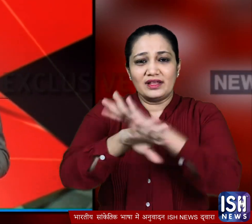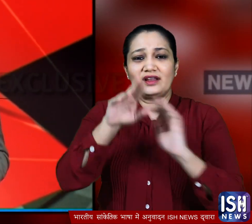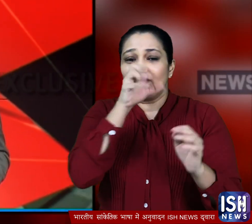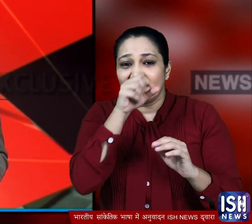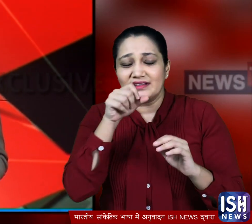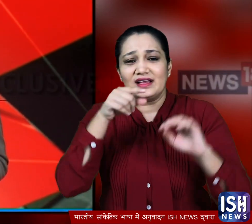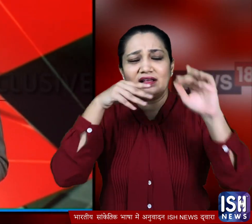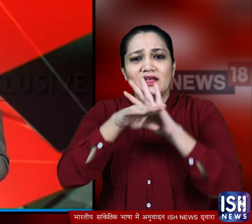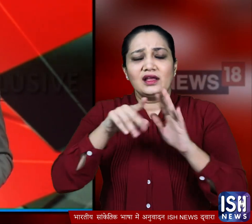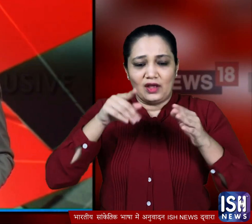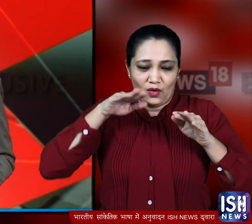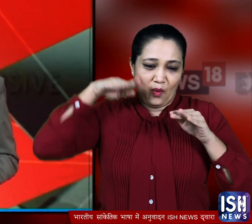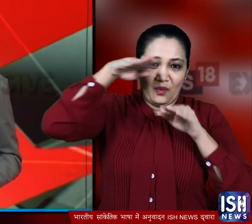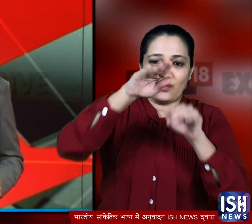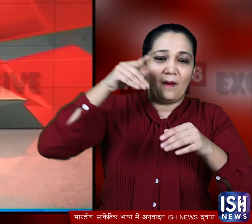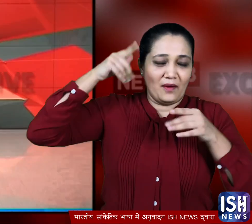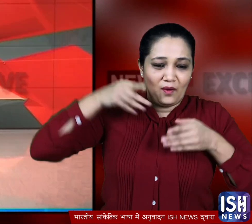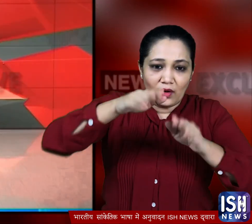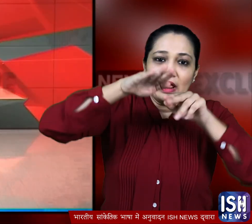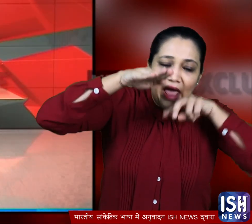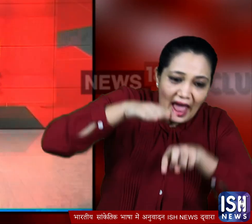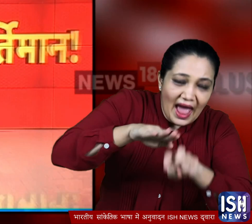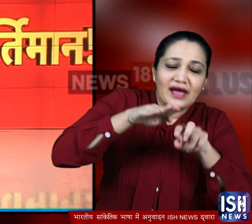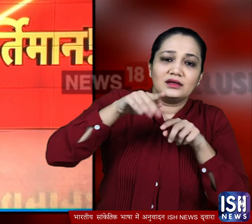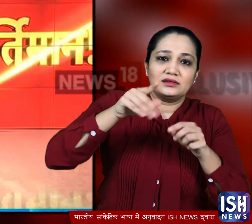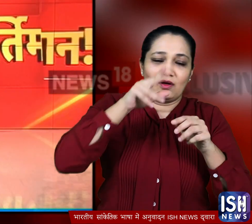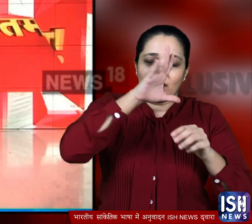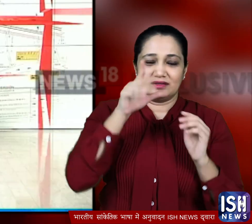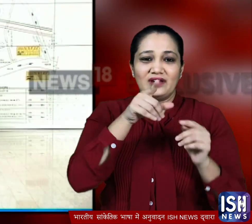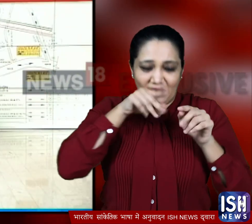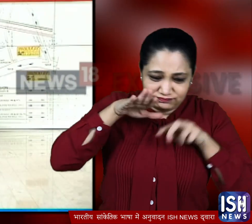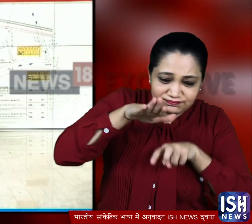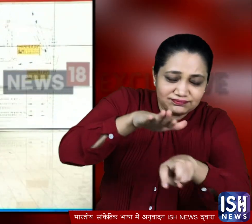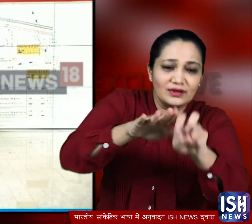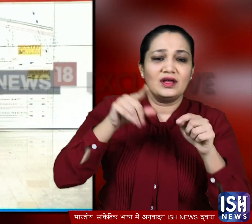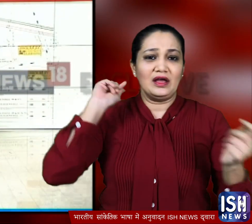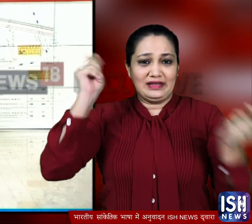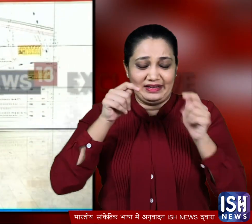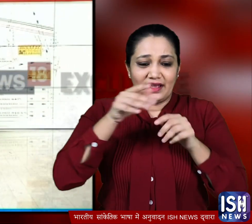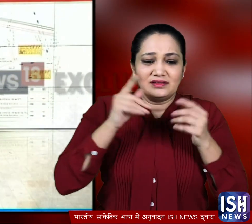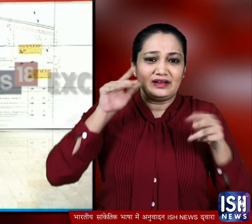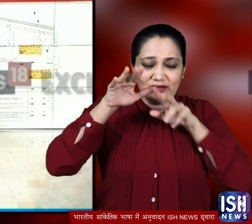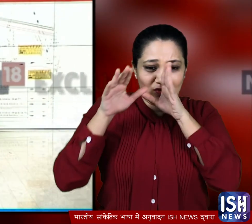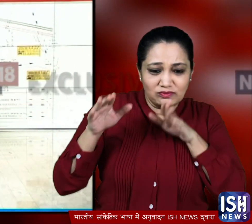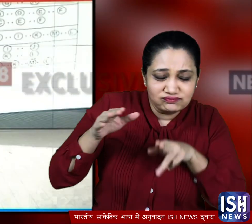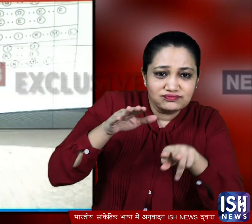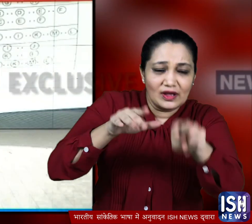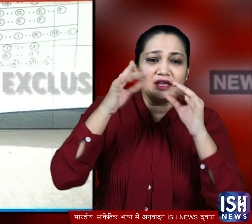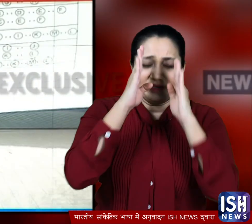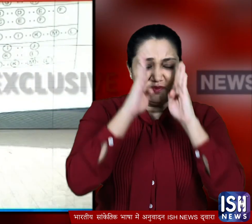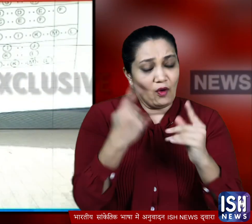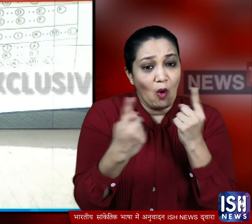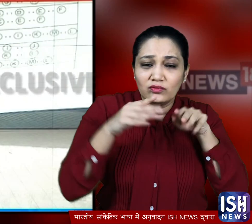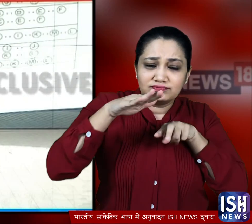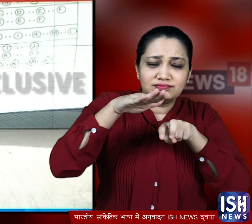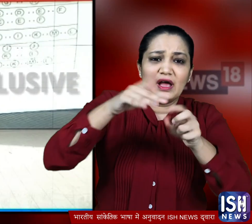सिर्फ 20 दिन के अंदर एक रोड ओवरब्रिज बनाने की तैयारी में जुट गया है। मालगाड़ियों के लिए बनाए जा रहे डेडिकेटेड फ्रेट कॉरिडोर के